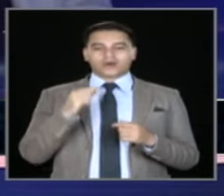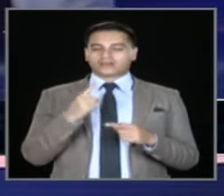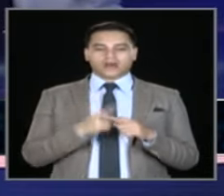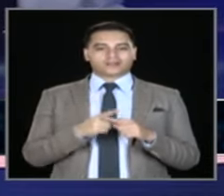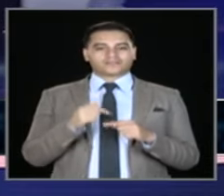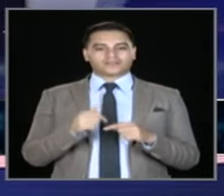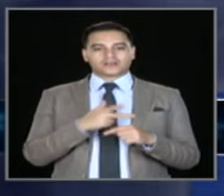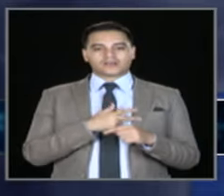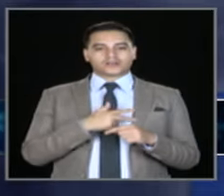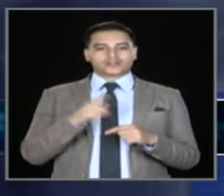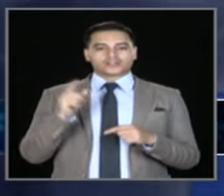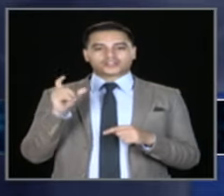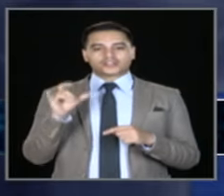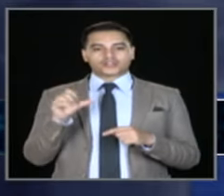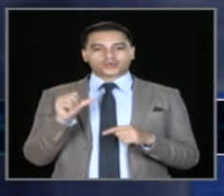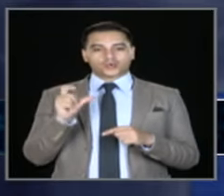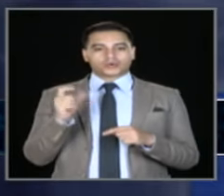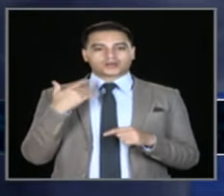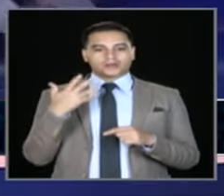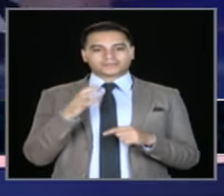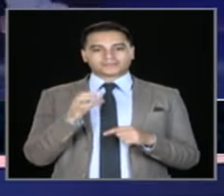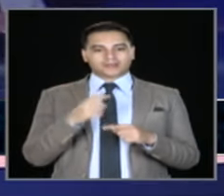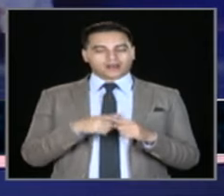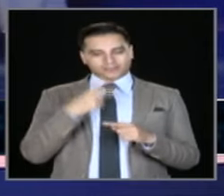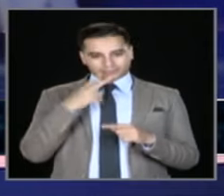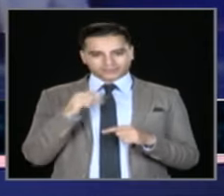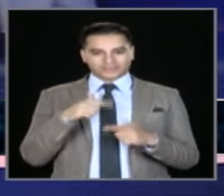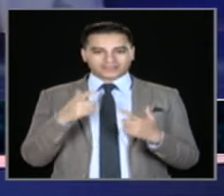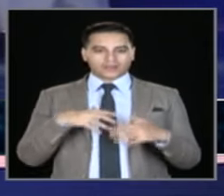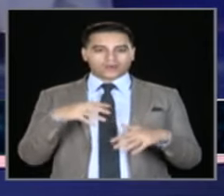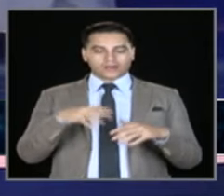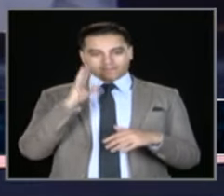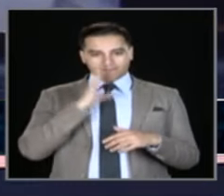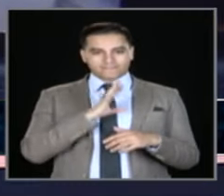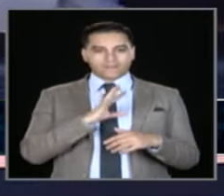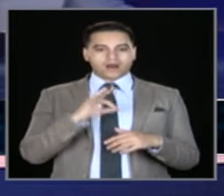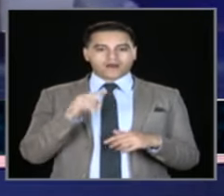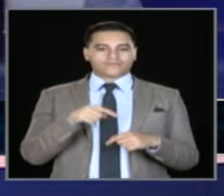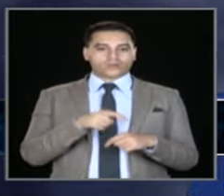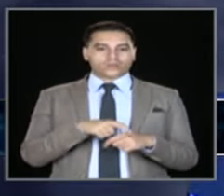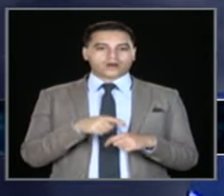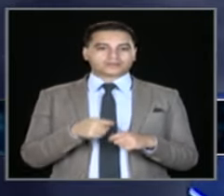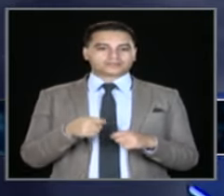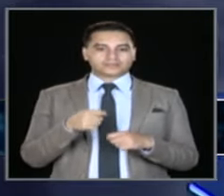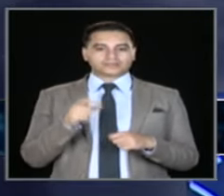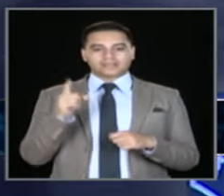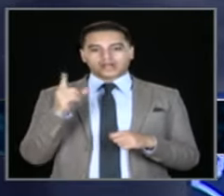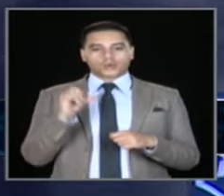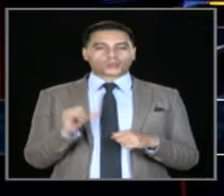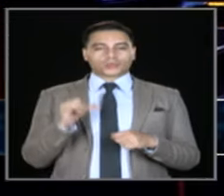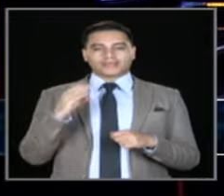الذري لعنصر النيون تس غلط ما هي الدوله الاسكندنافيه التي تمتلك اطول خط ساحلي